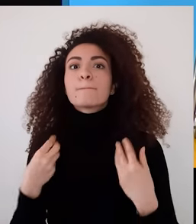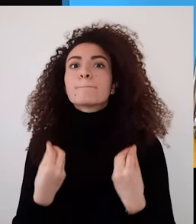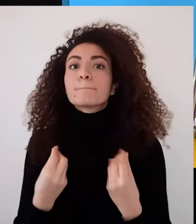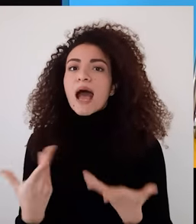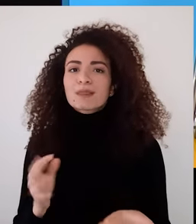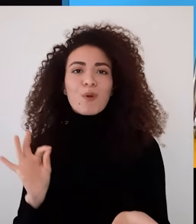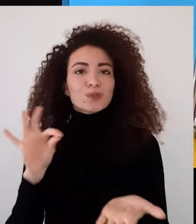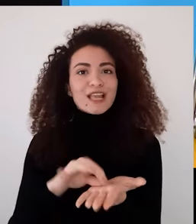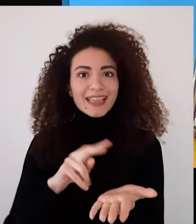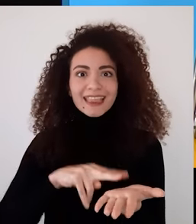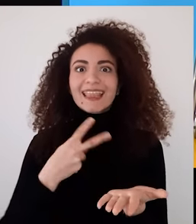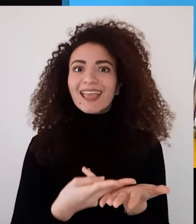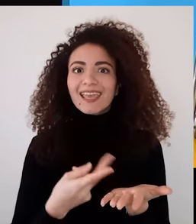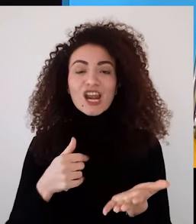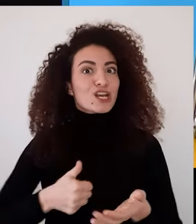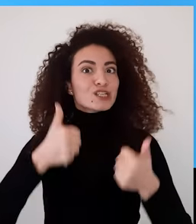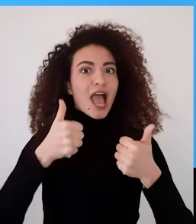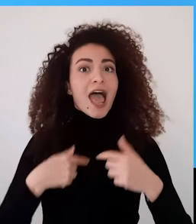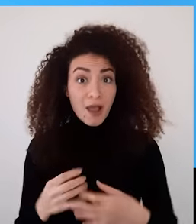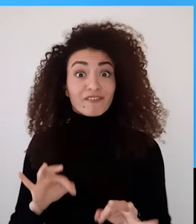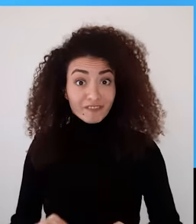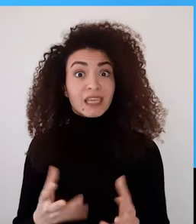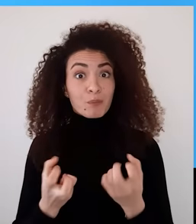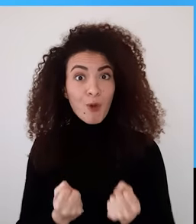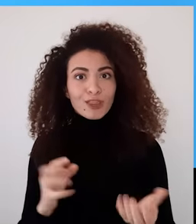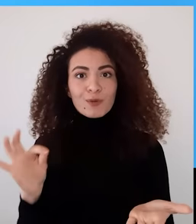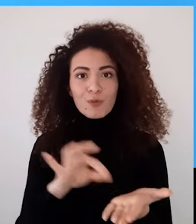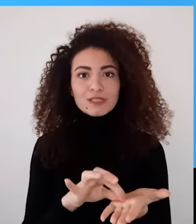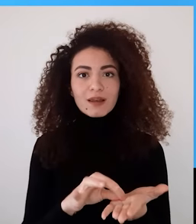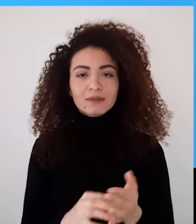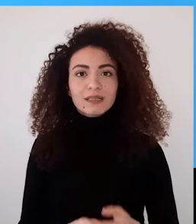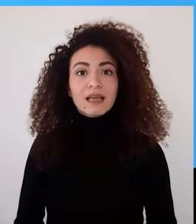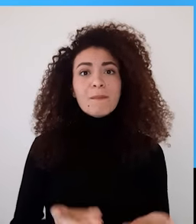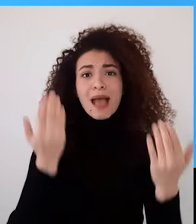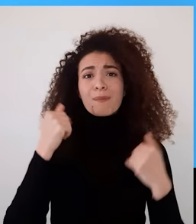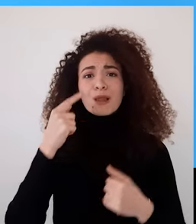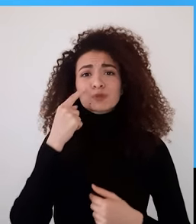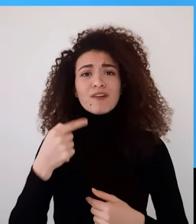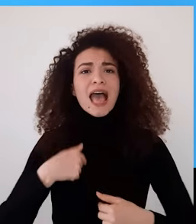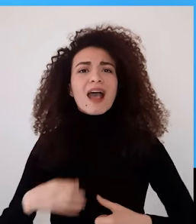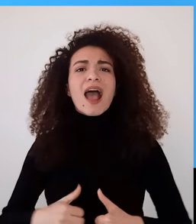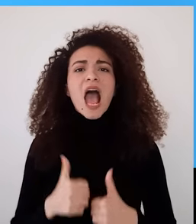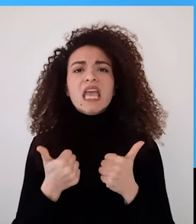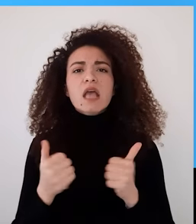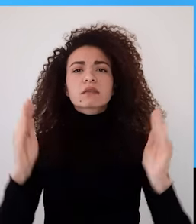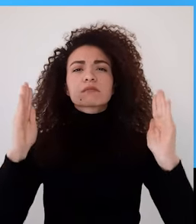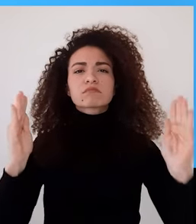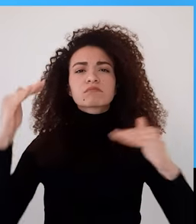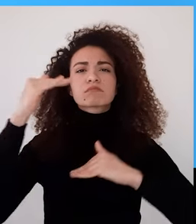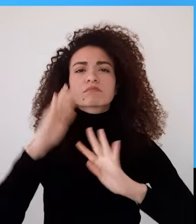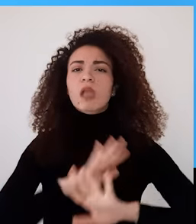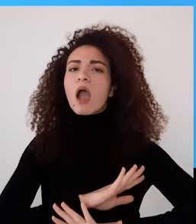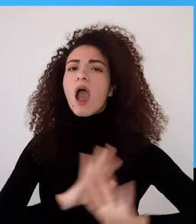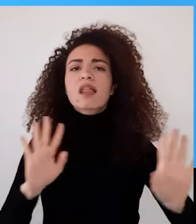بعد النجاح أو التغيير اللي بطمح له. فالموقف الأول ممكن أنه يقارن بصورة إنسان بيشوف نفسه وحياته وكأنه